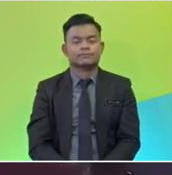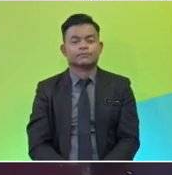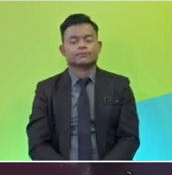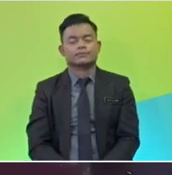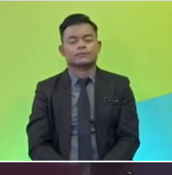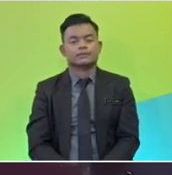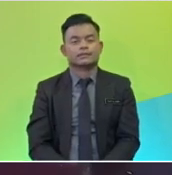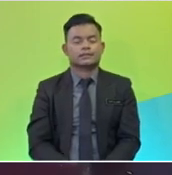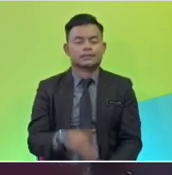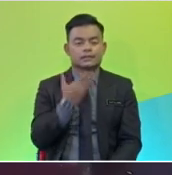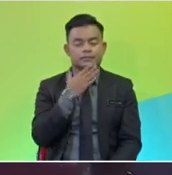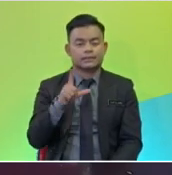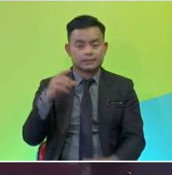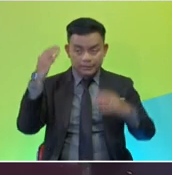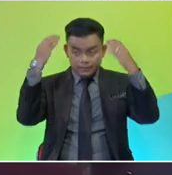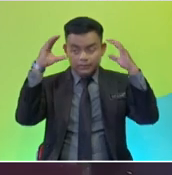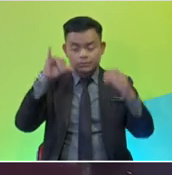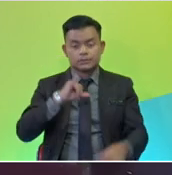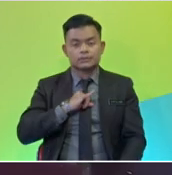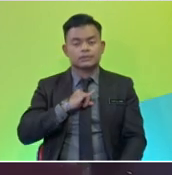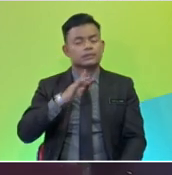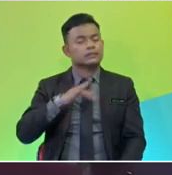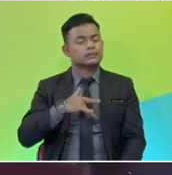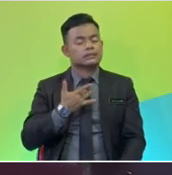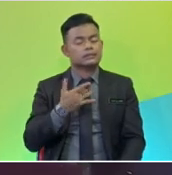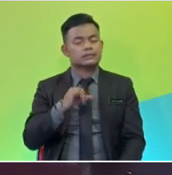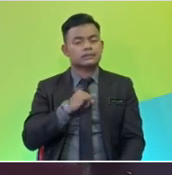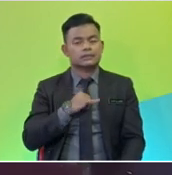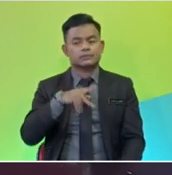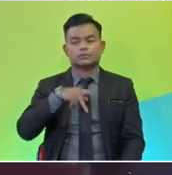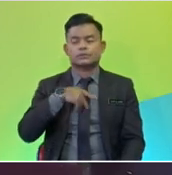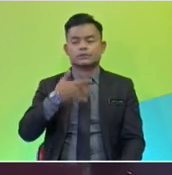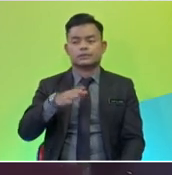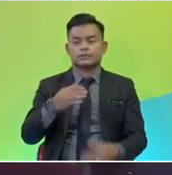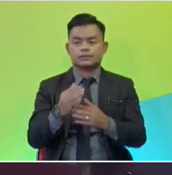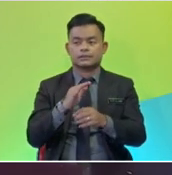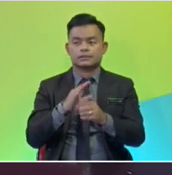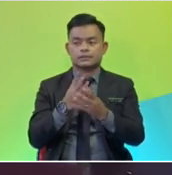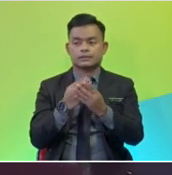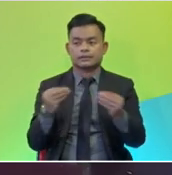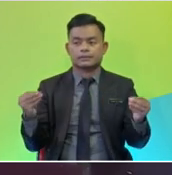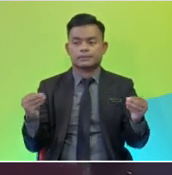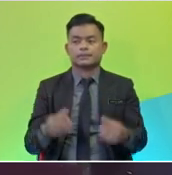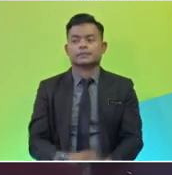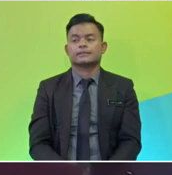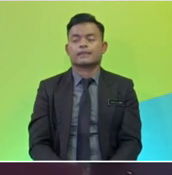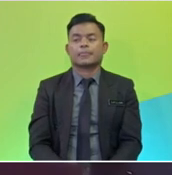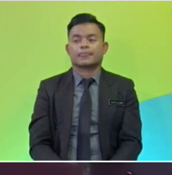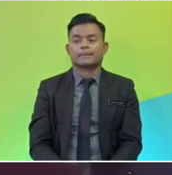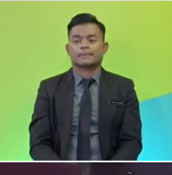Oke Cikgu Saya rasa saya punya dah dah siapiku dah betah